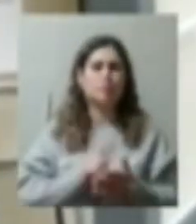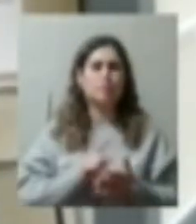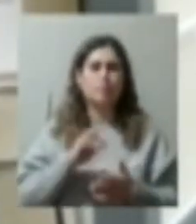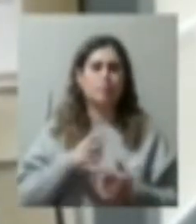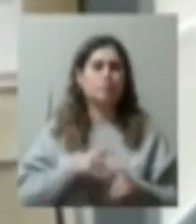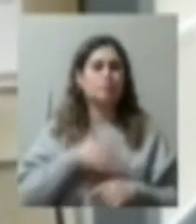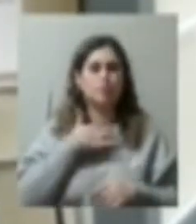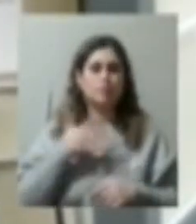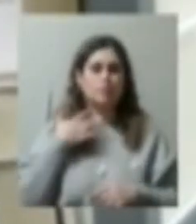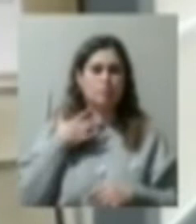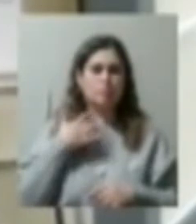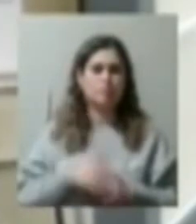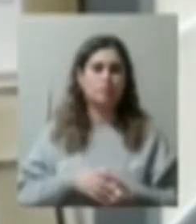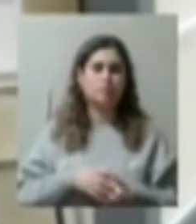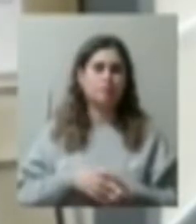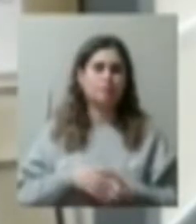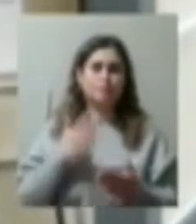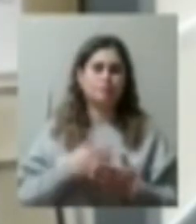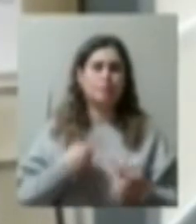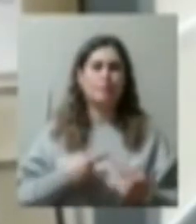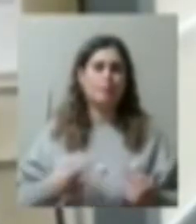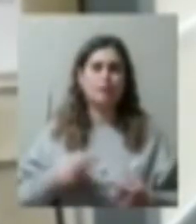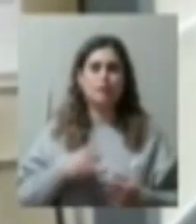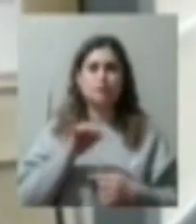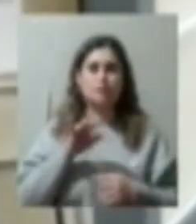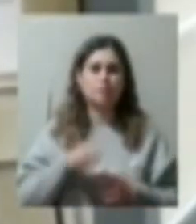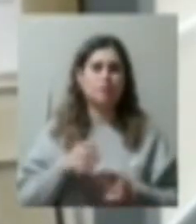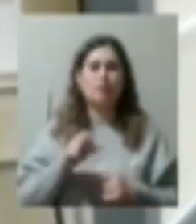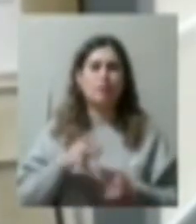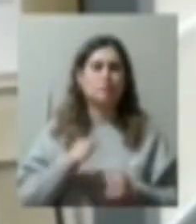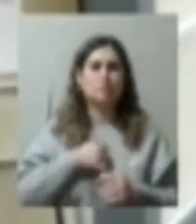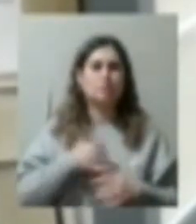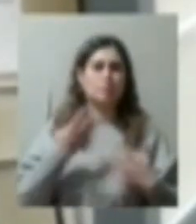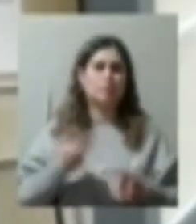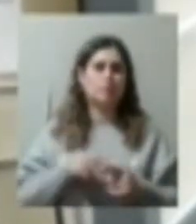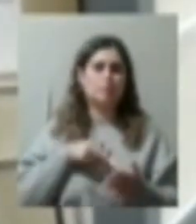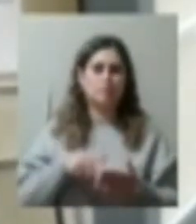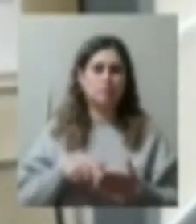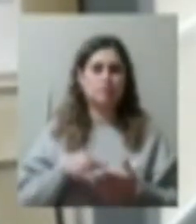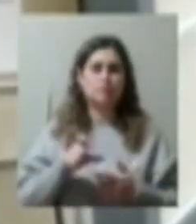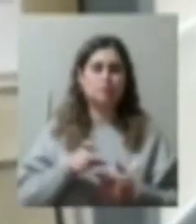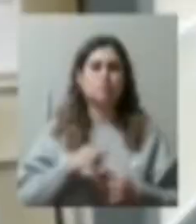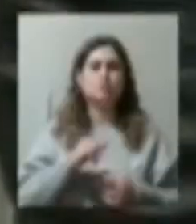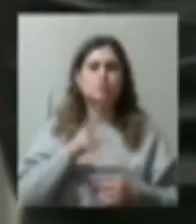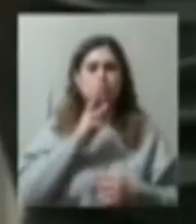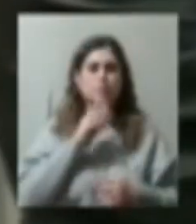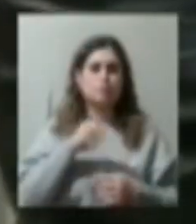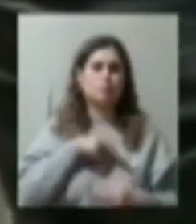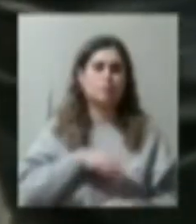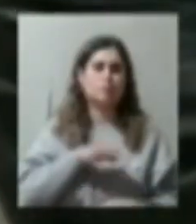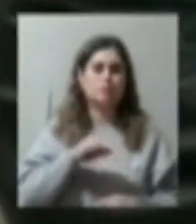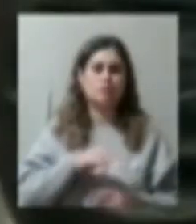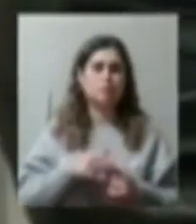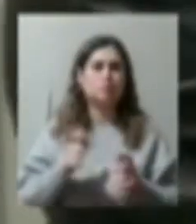багато. Є різні запити, але найбільше це йде зарплата і трудовий стаж. За